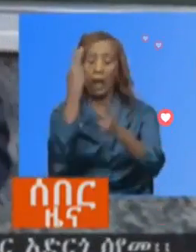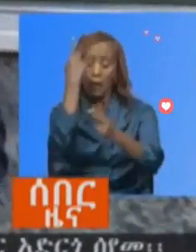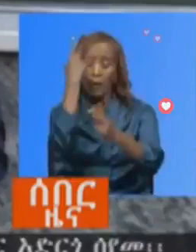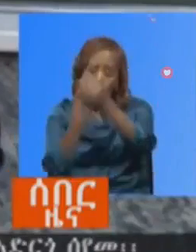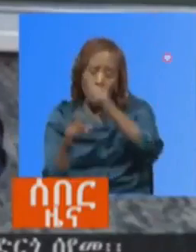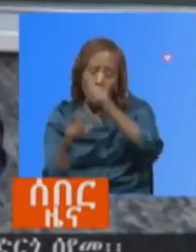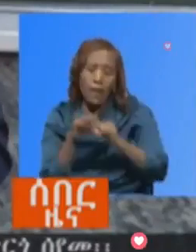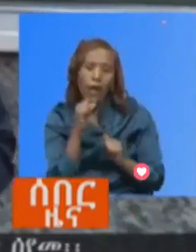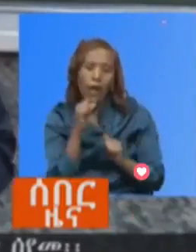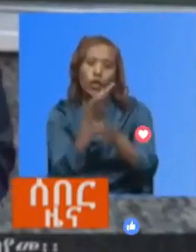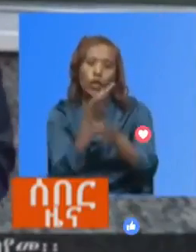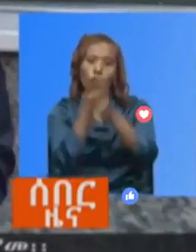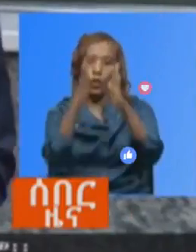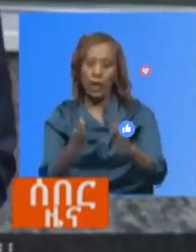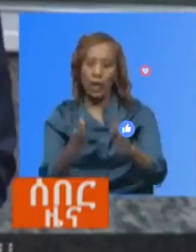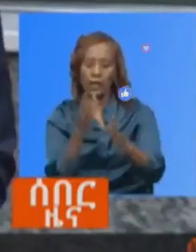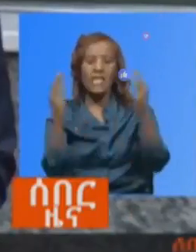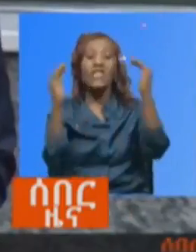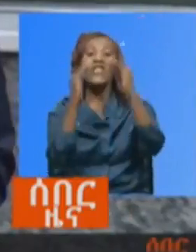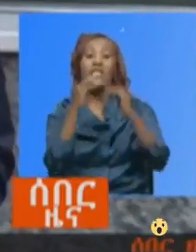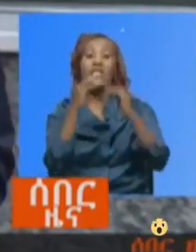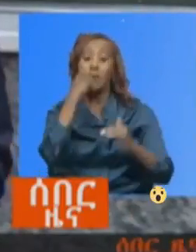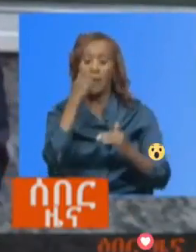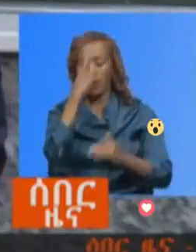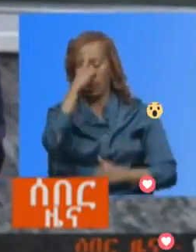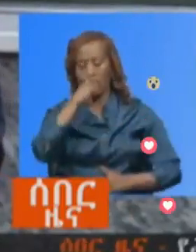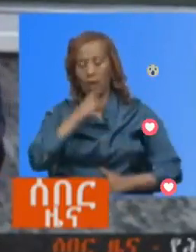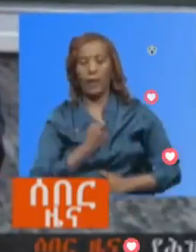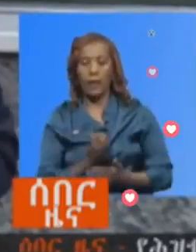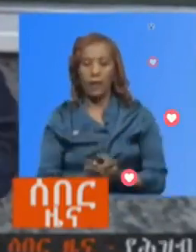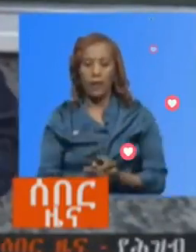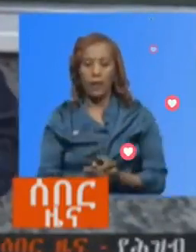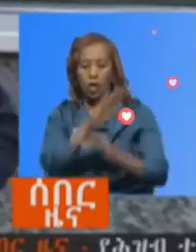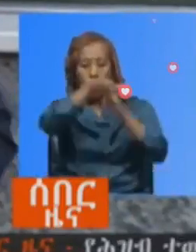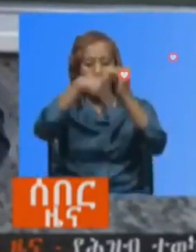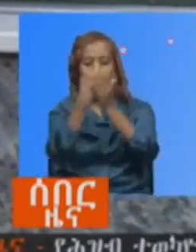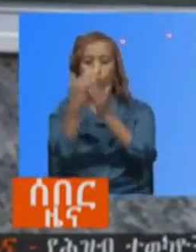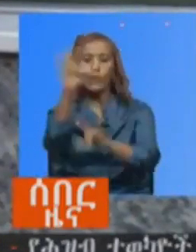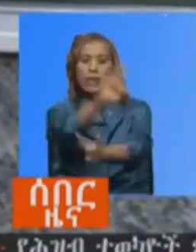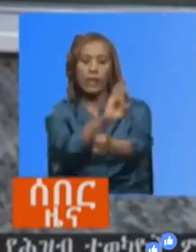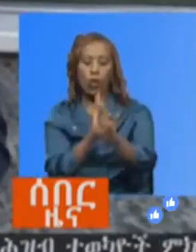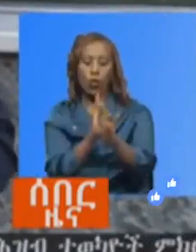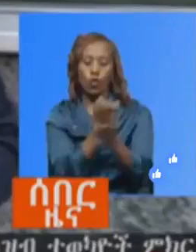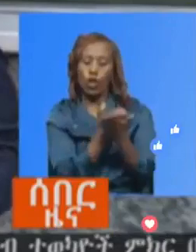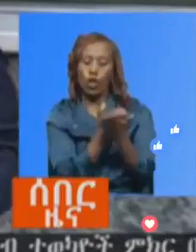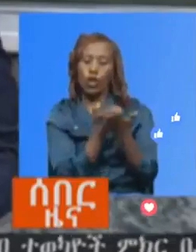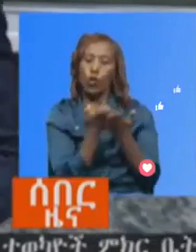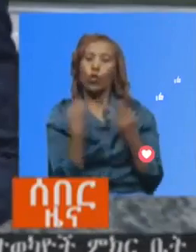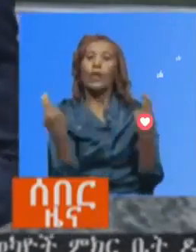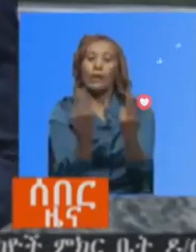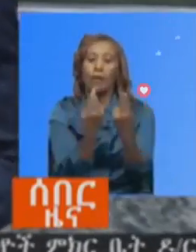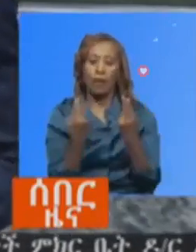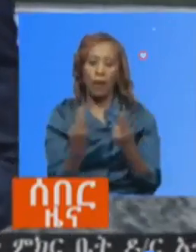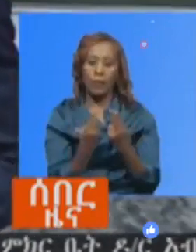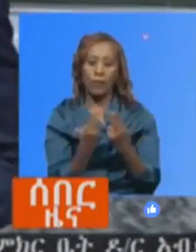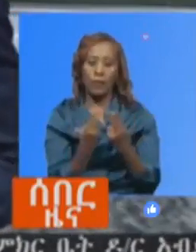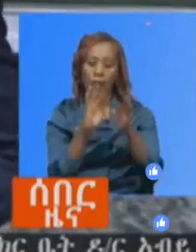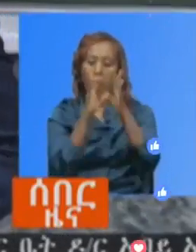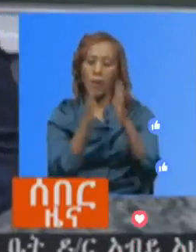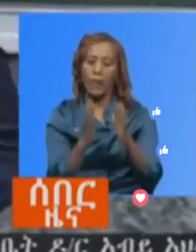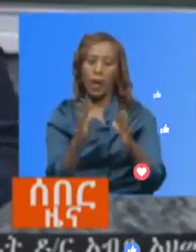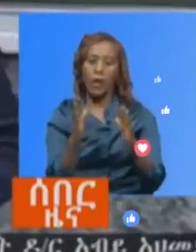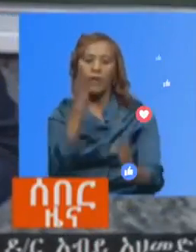ሳይሆን የዴሞክራሲና የፍትህ ነው ብለን እናምናለን። የሁሉም ዜጎች ኢኮኖሚያዊ ተጠቃሚነት፣ ማህበራዊ